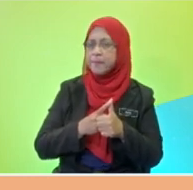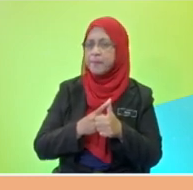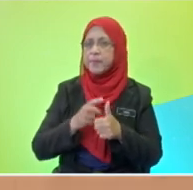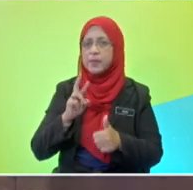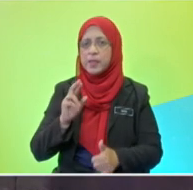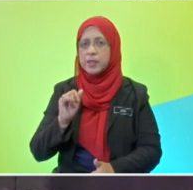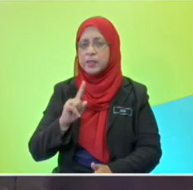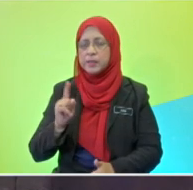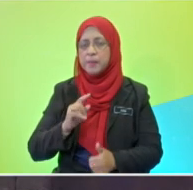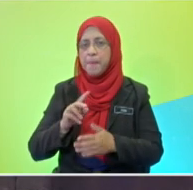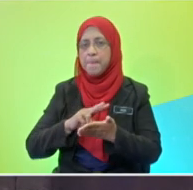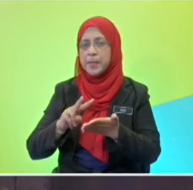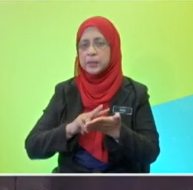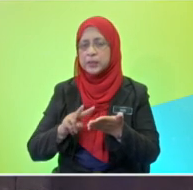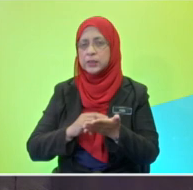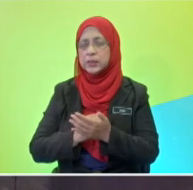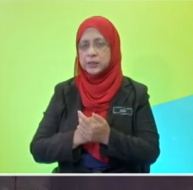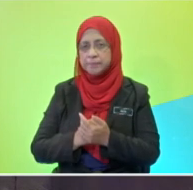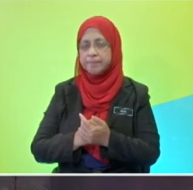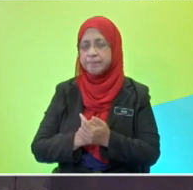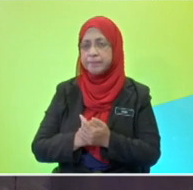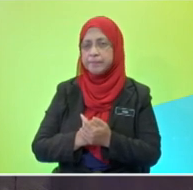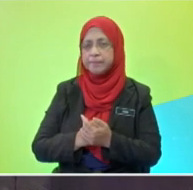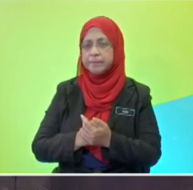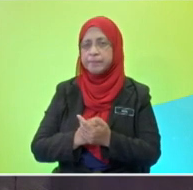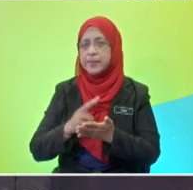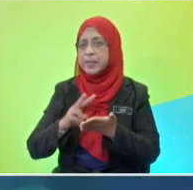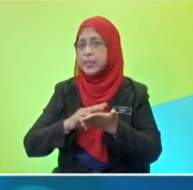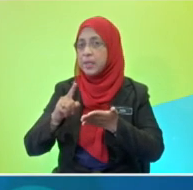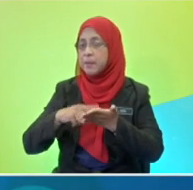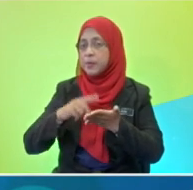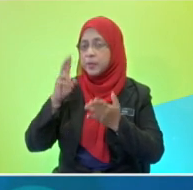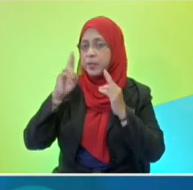Tolong bacakan Rizki boleh risikongsikan boleh